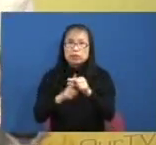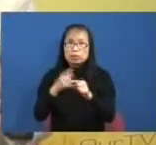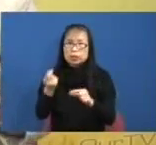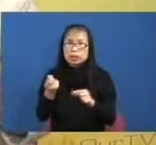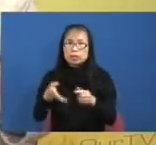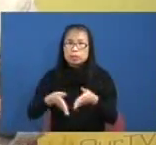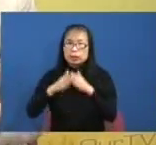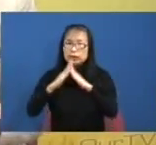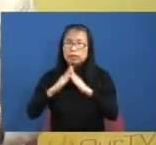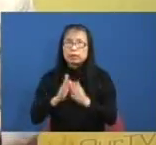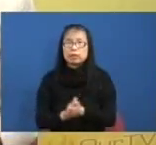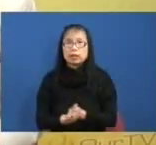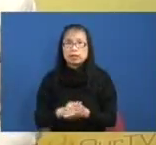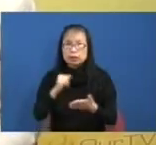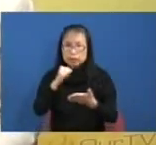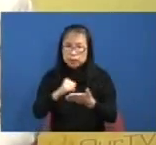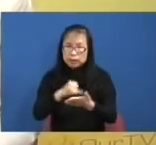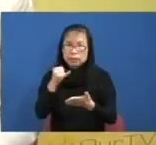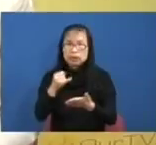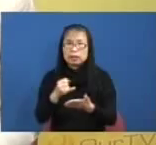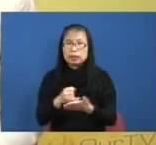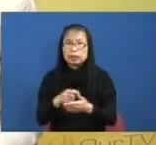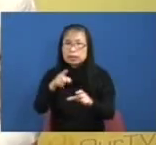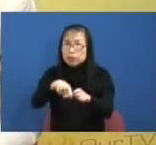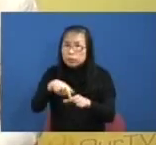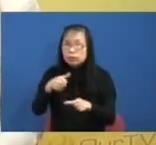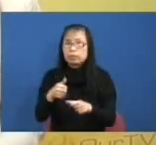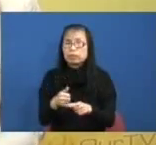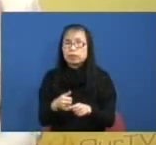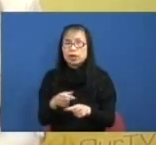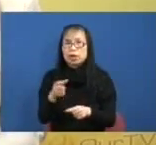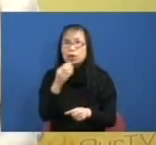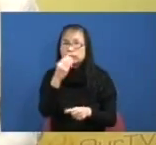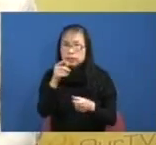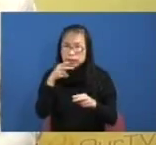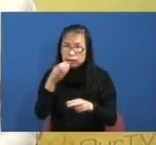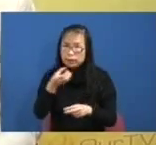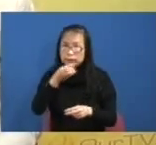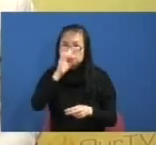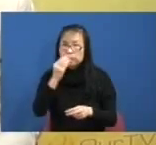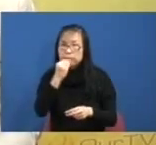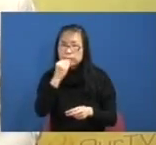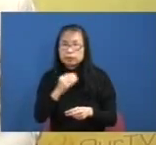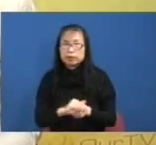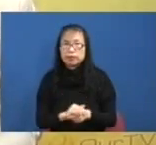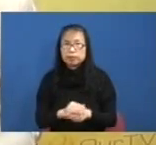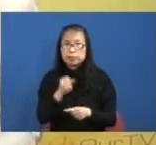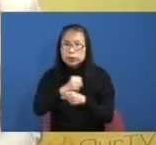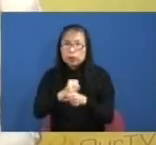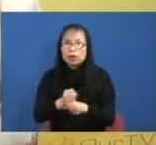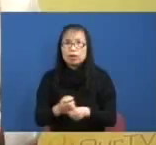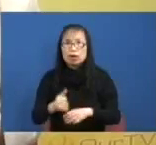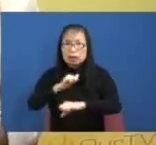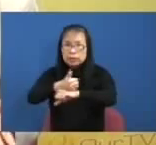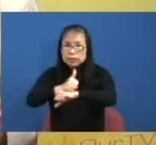你話喺個盈利100萬左右嘅，其實講得難聽啲，飲食業或者其他啲基礎